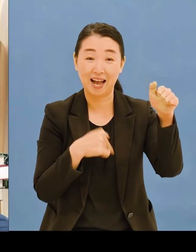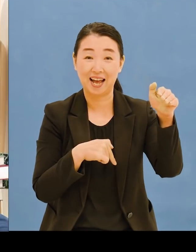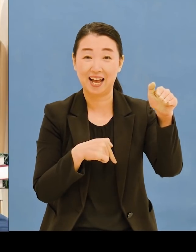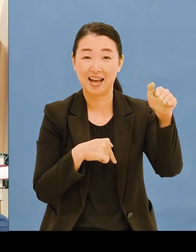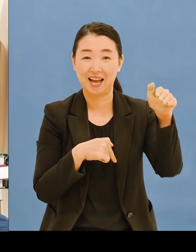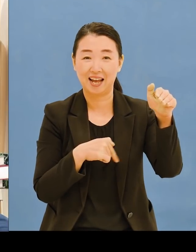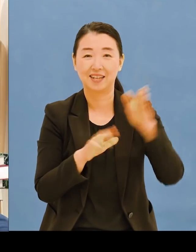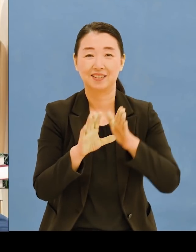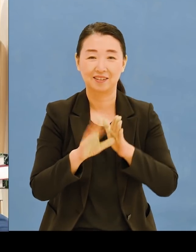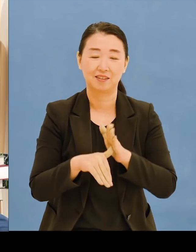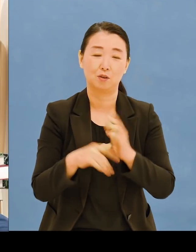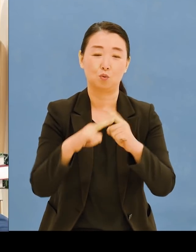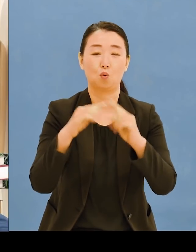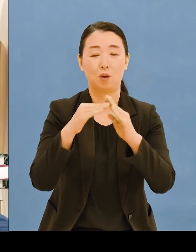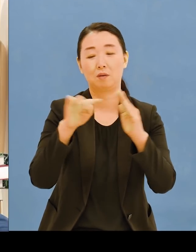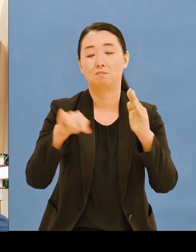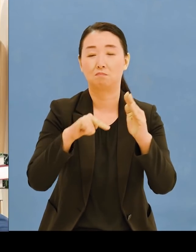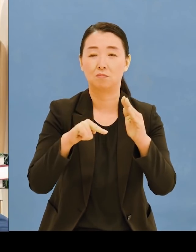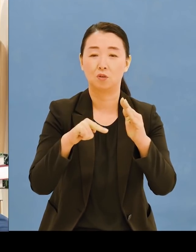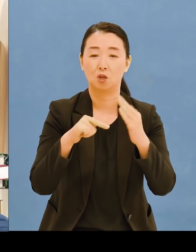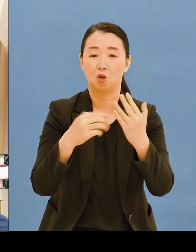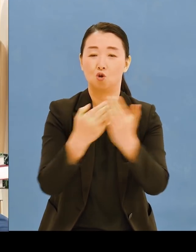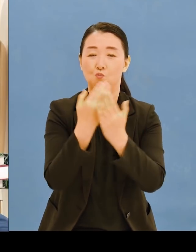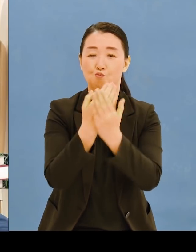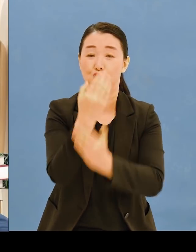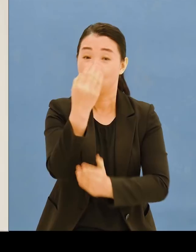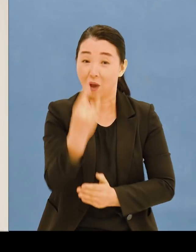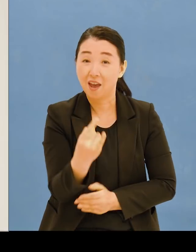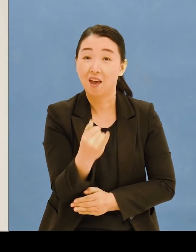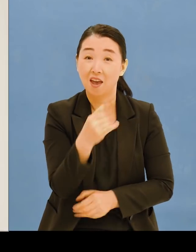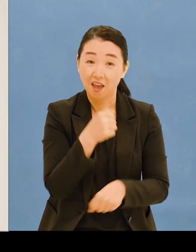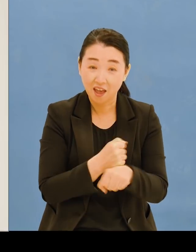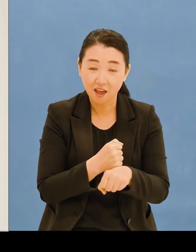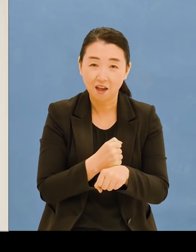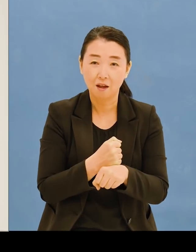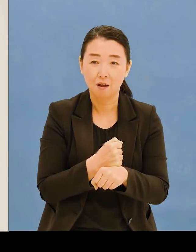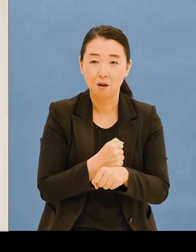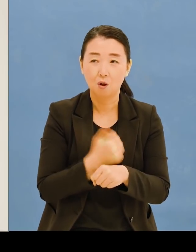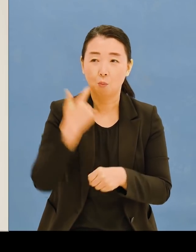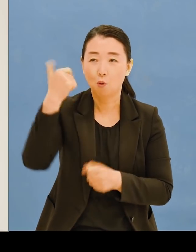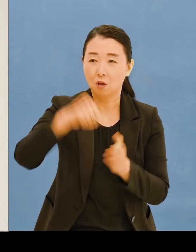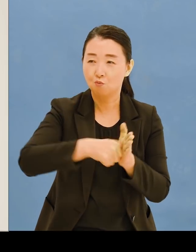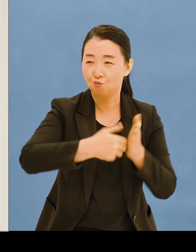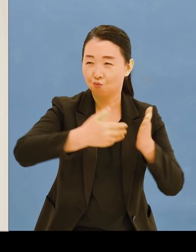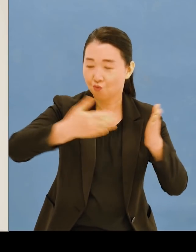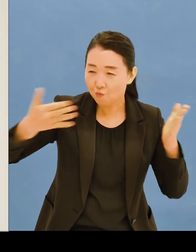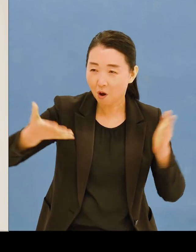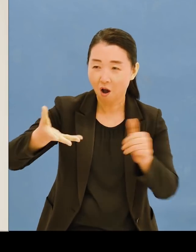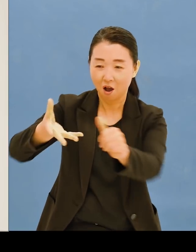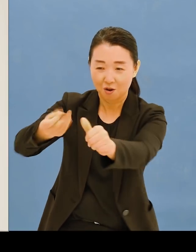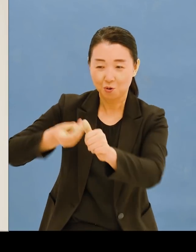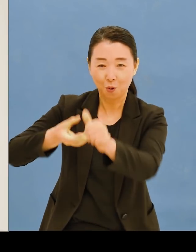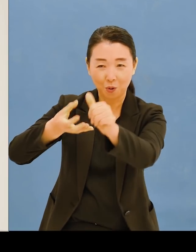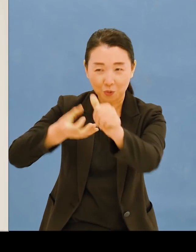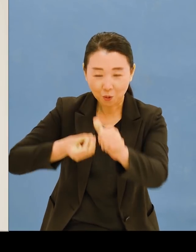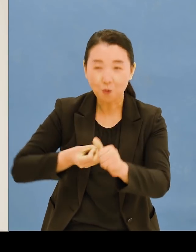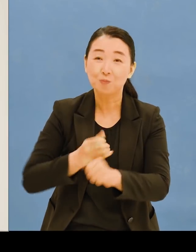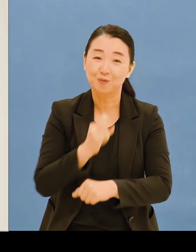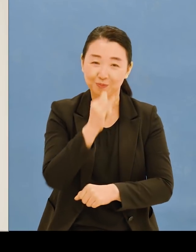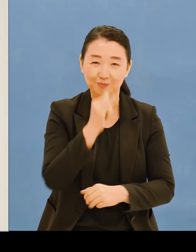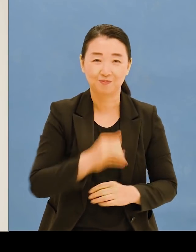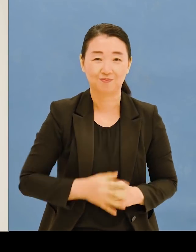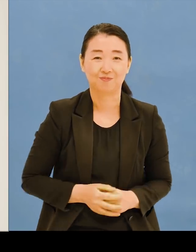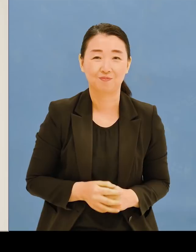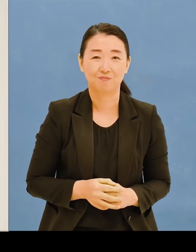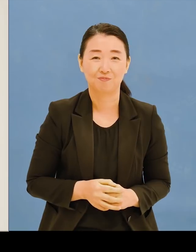자라면서 그때 당시에 이제 교회에서 이제 부흥회를 하면 네. 정말 유명한 목사님들이 이렇게 가끔 오시곤 했어요. 네. 근데